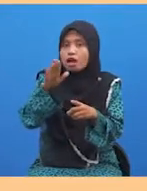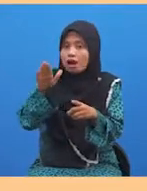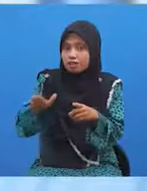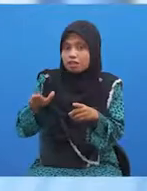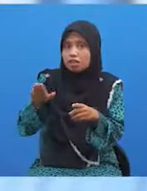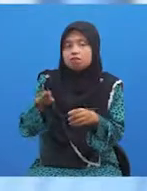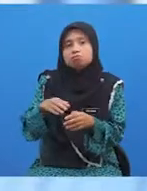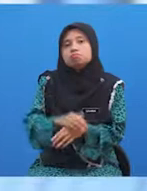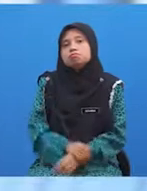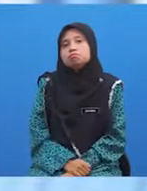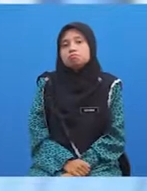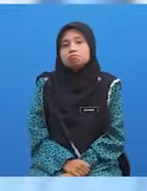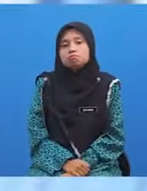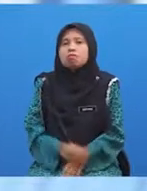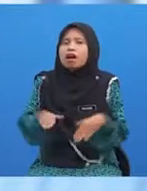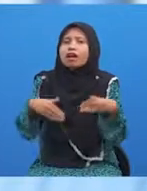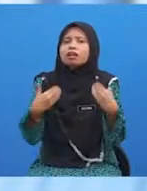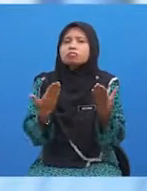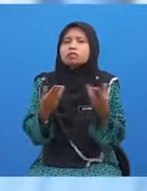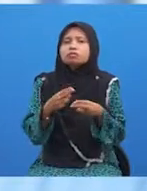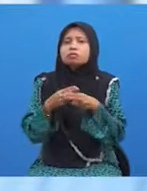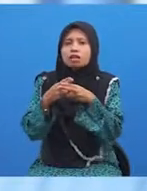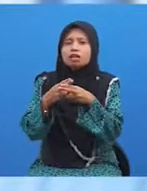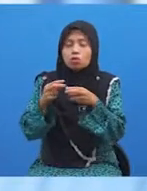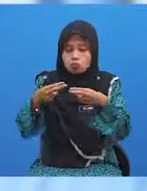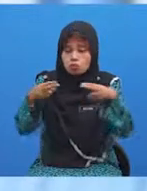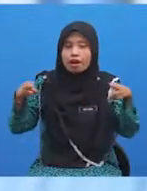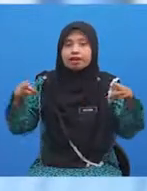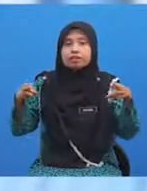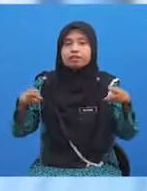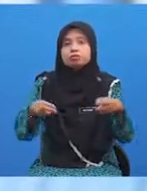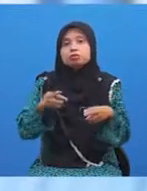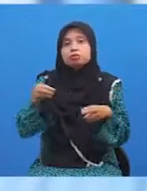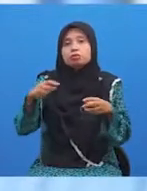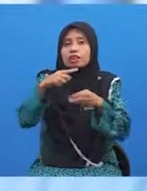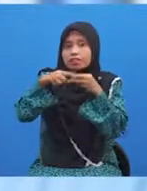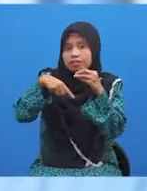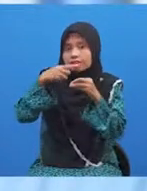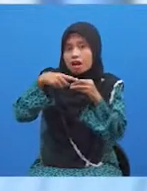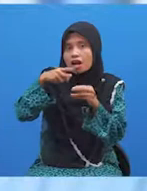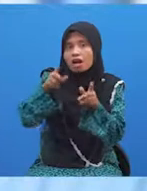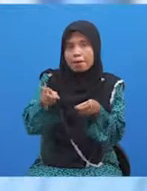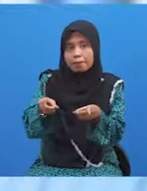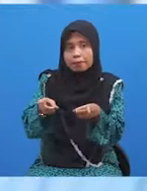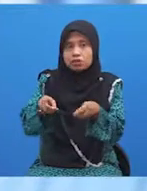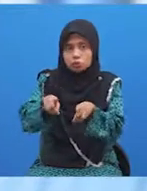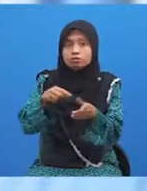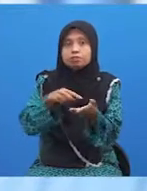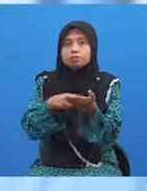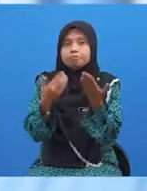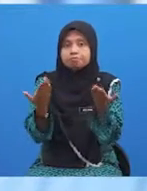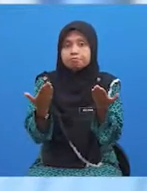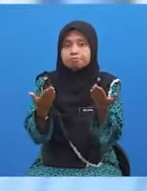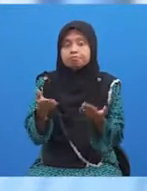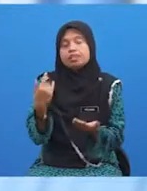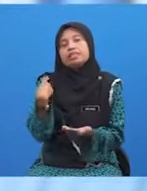itu. Bagaimanakah pula huraian murid-murid tentang peristiwa ini ya?